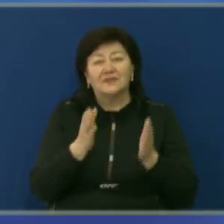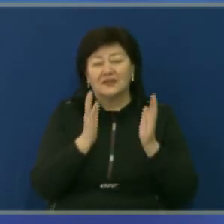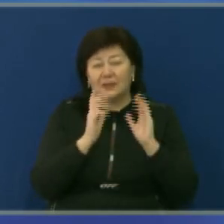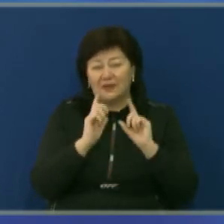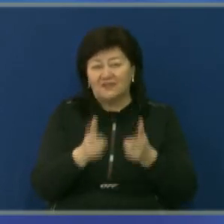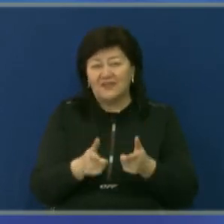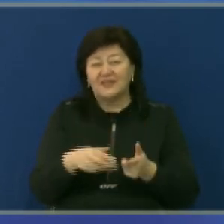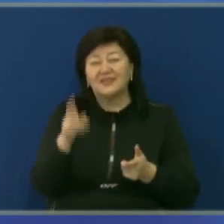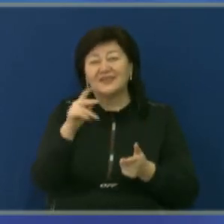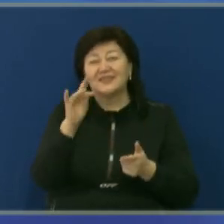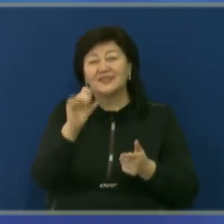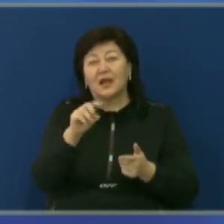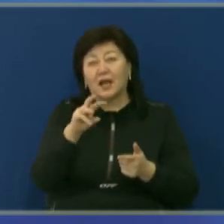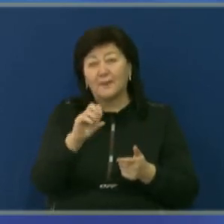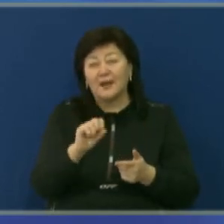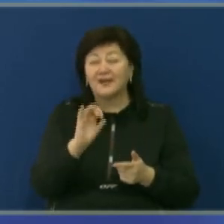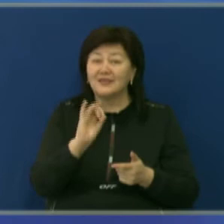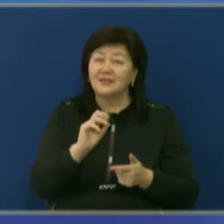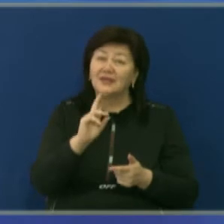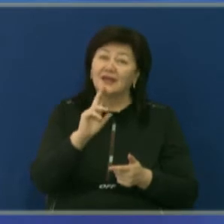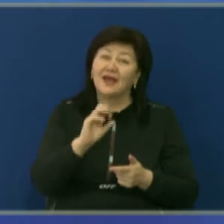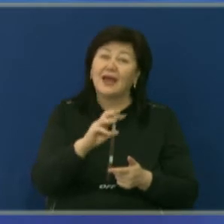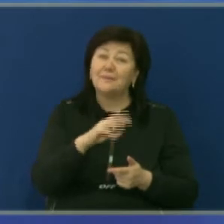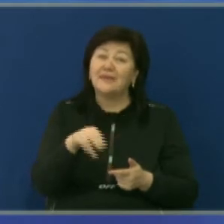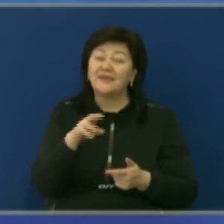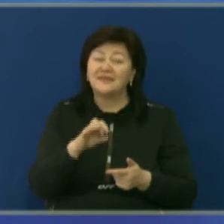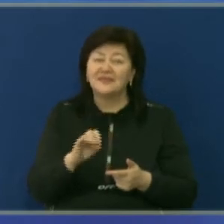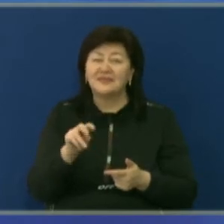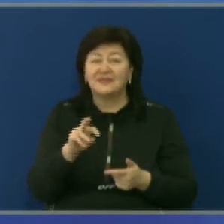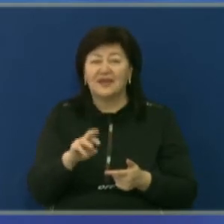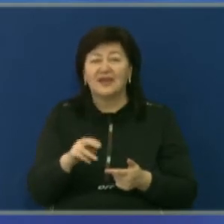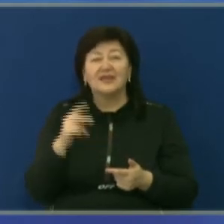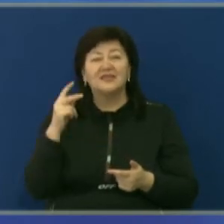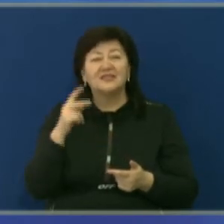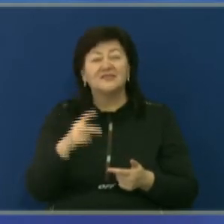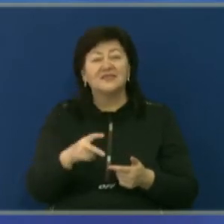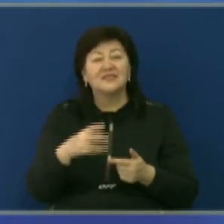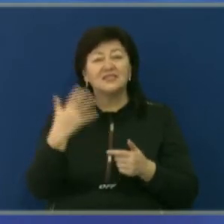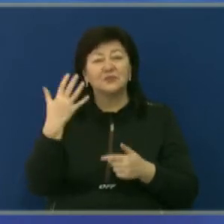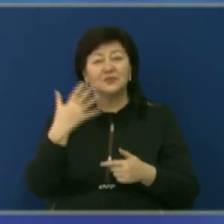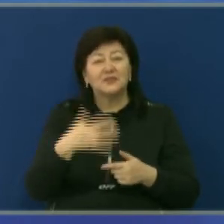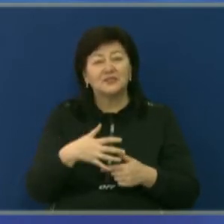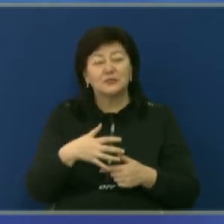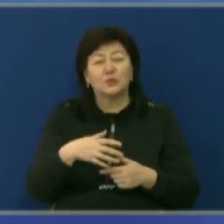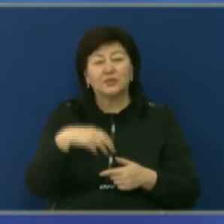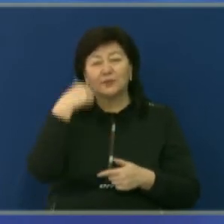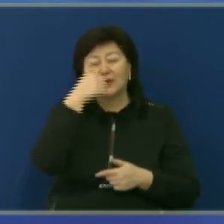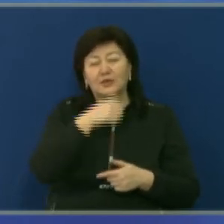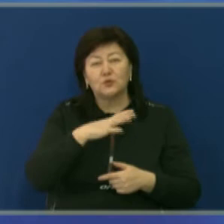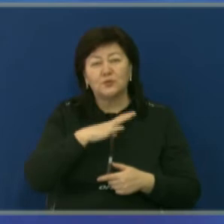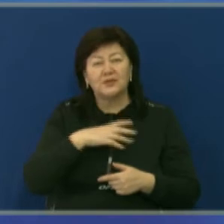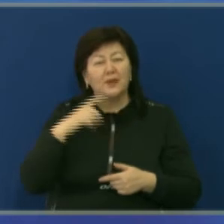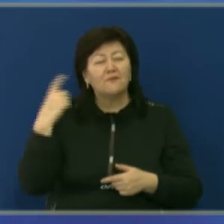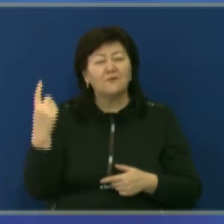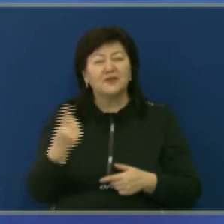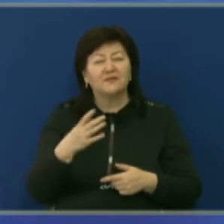Согласно историческим данным, первая театральная постановка состоялась в 2500 году до нашей эры. В нашем городе этот праздник